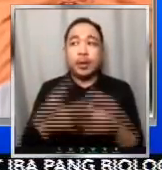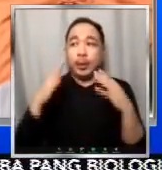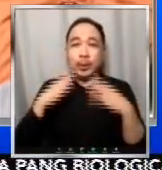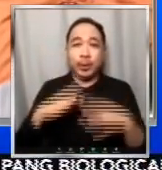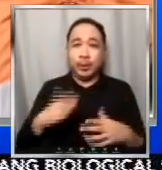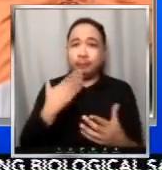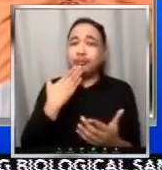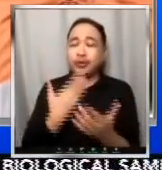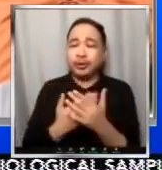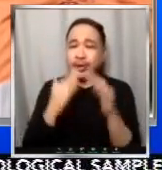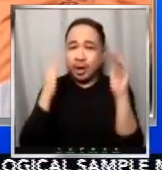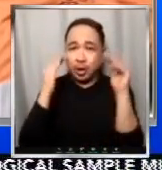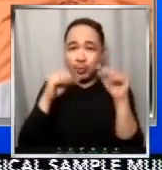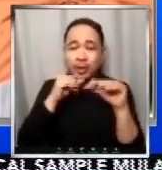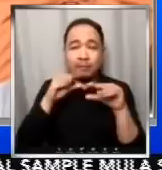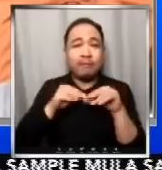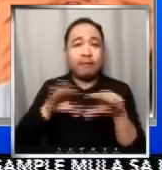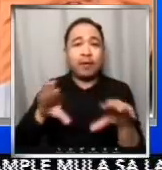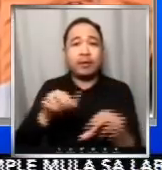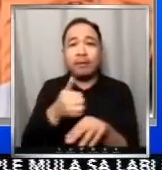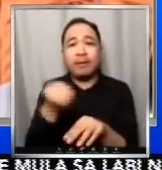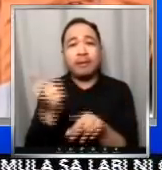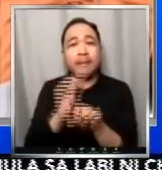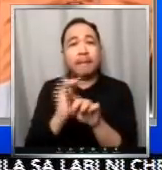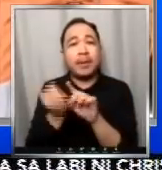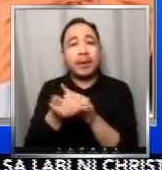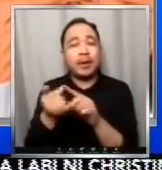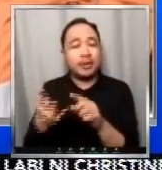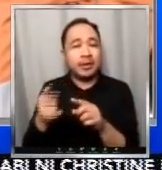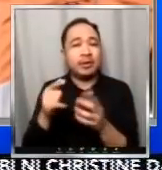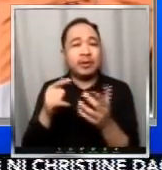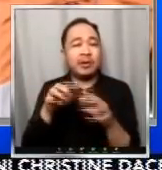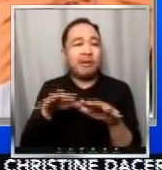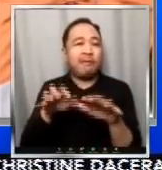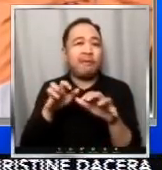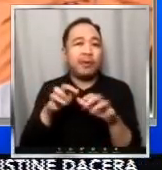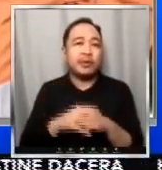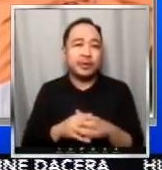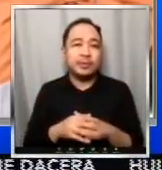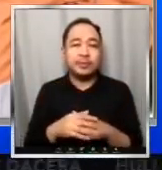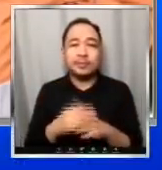kumalat pa sa ibang mga bahagi ng Benguet ang andap na yan. Maraming salamat, Jasmine Gabriel Galvan.